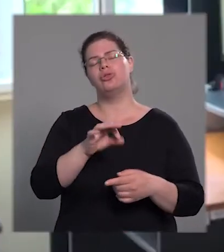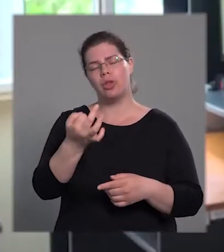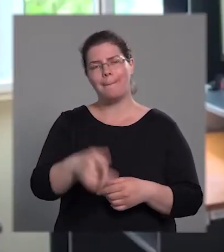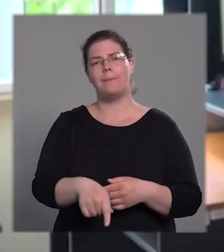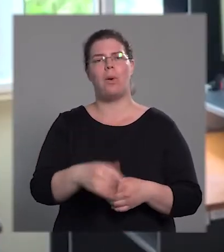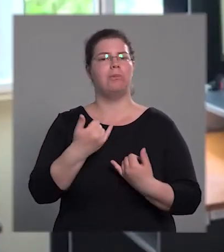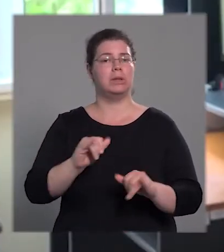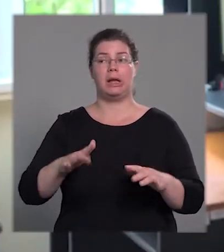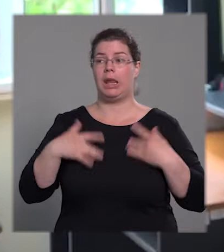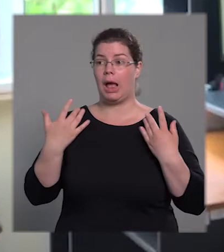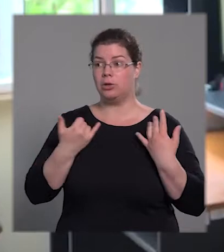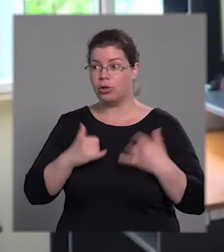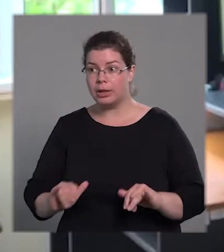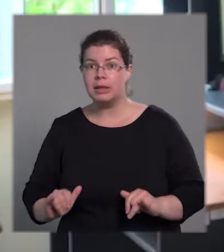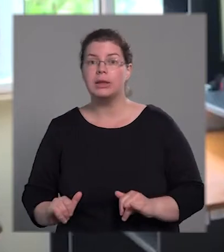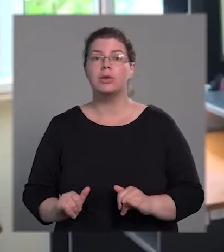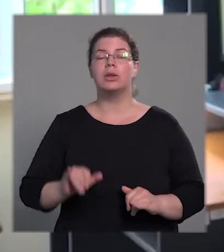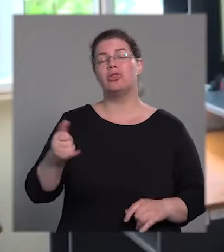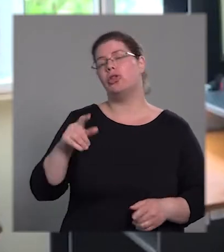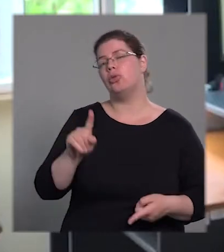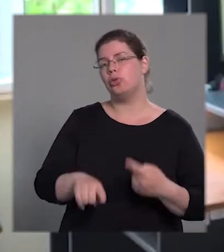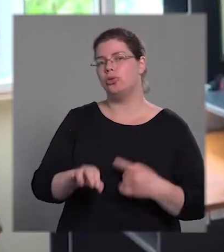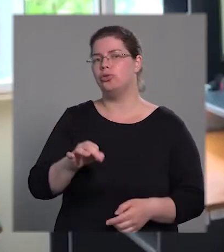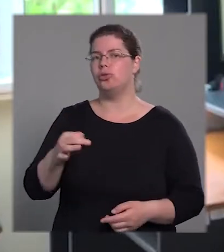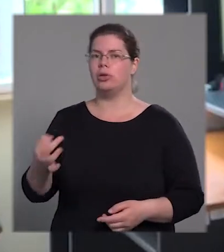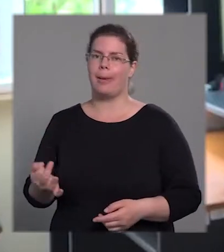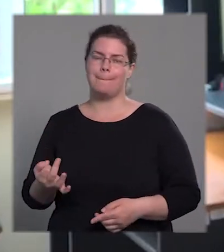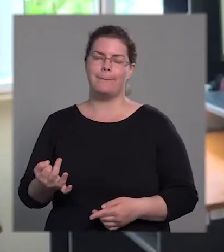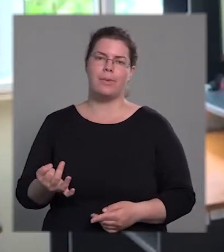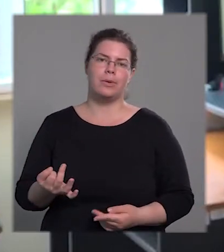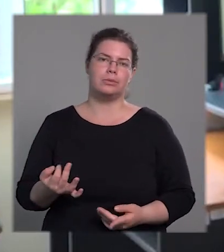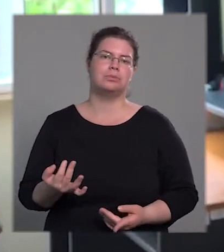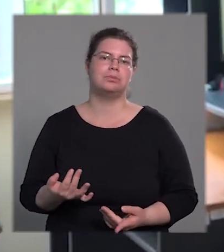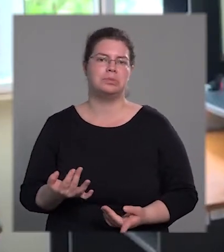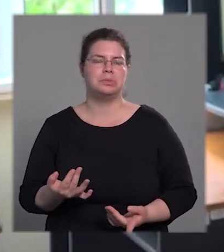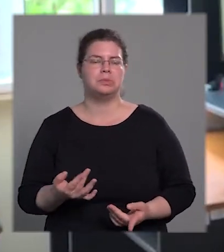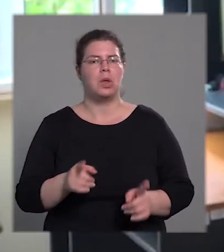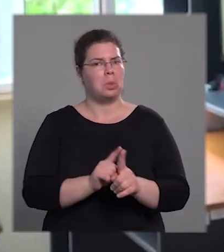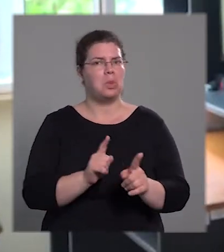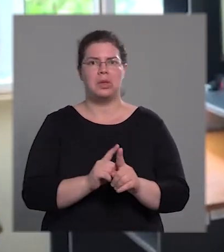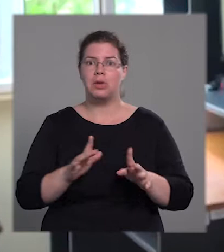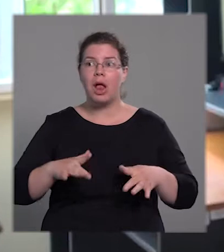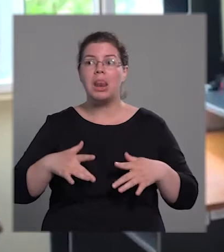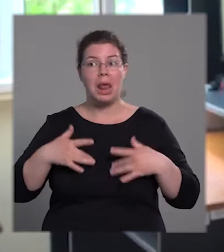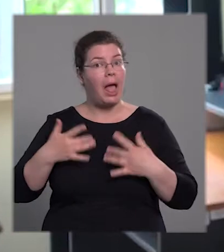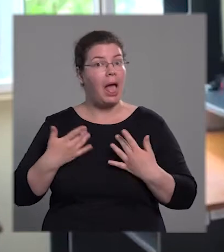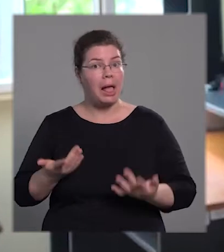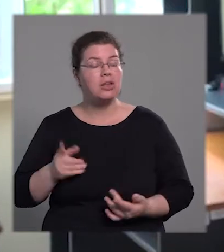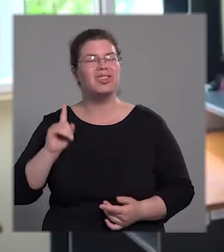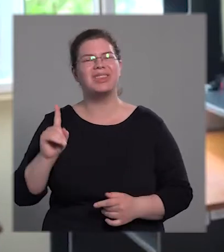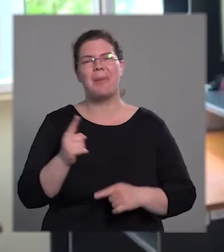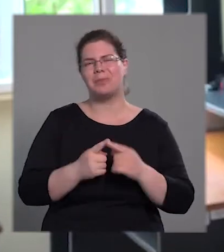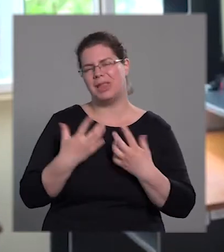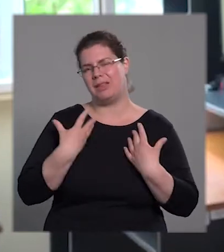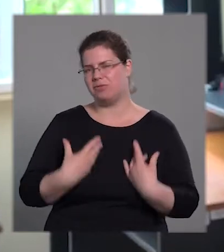lelkesen indult, és az utolsó napon pedig ugyanolyan lelkesek maradtunk, viszont egy picit